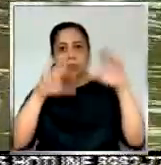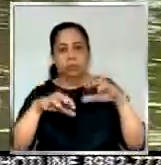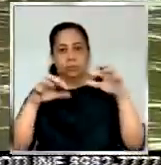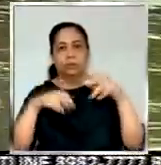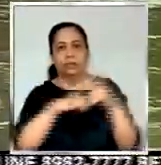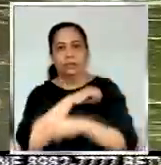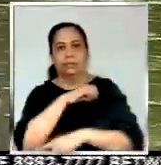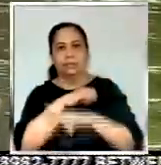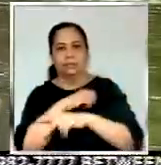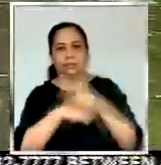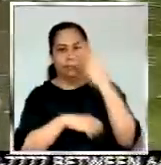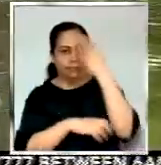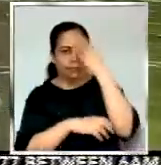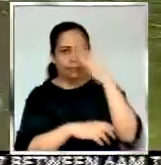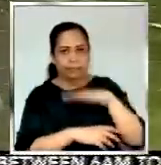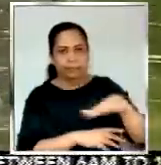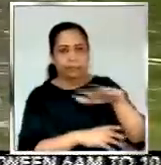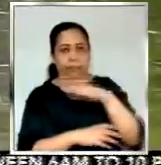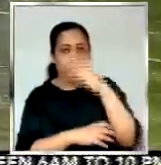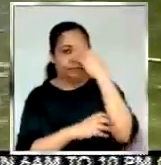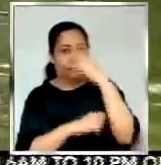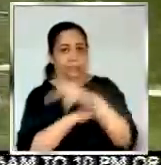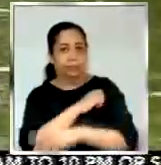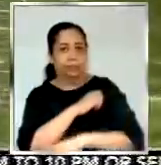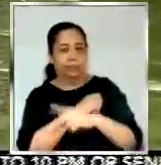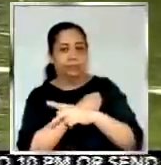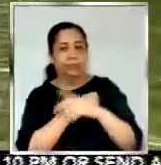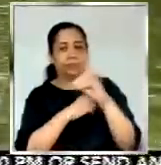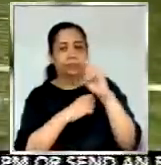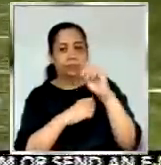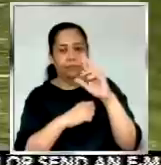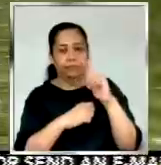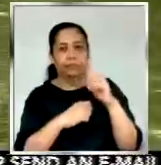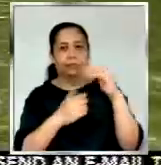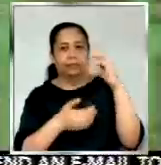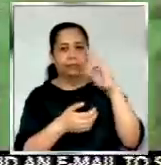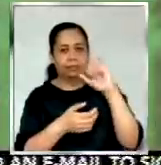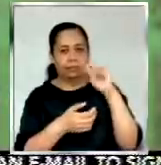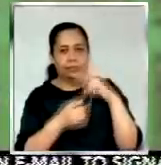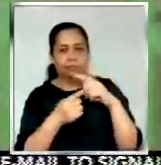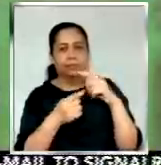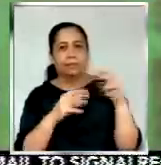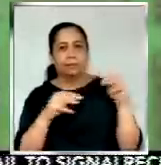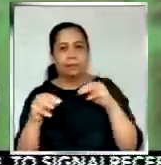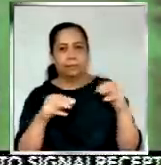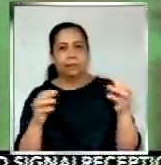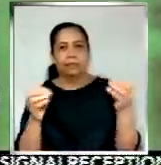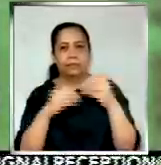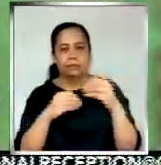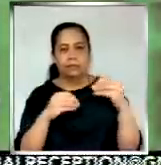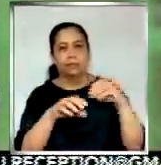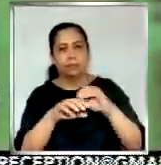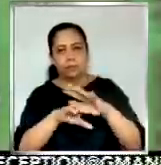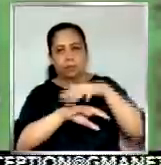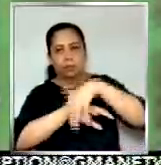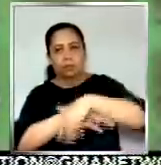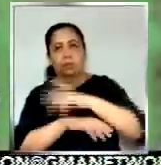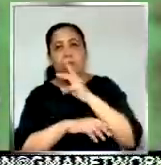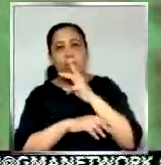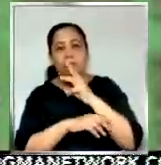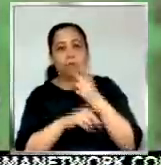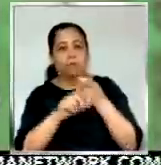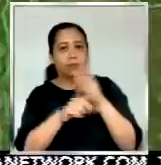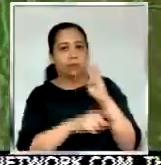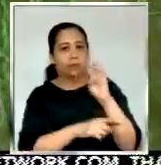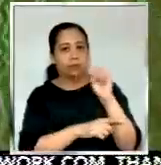Bulacan. Ayon sa Bulacan Provincial Disaster Risk Reduction and Management Office, nagpakawala din ng tubig ang Bustos Dam at